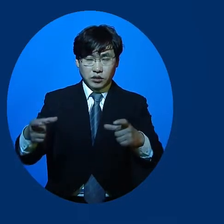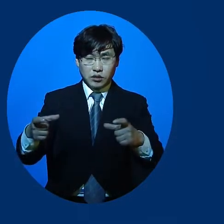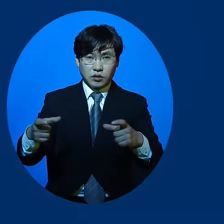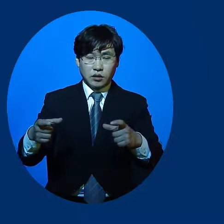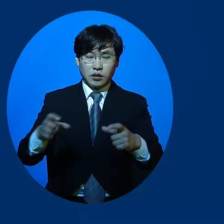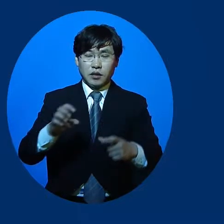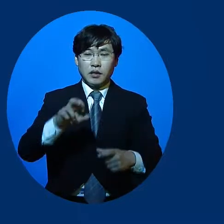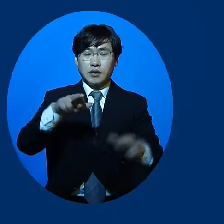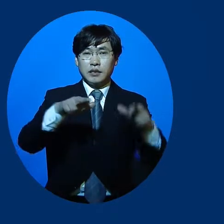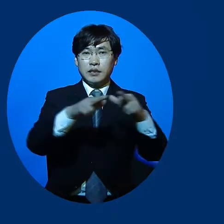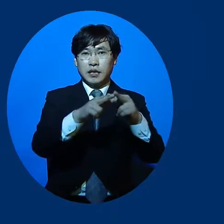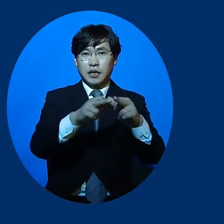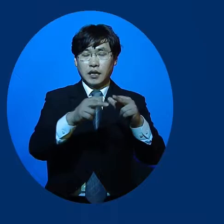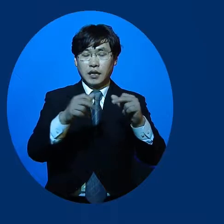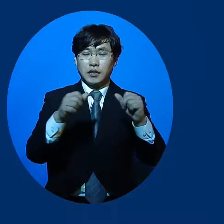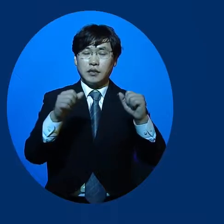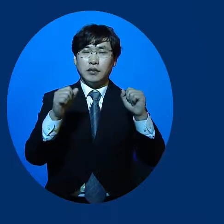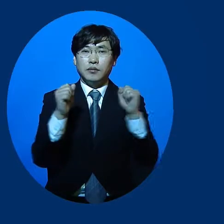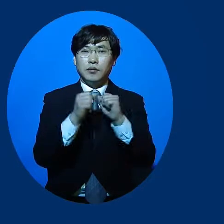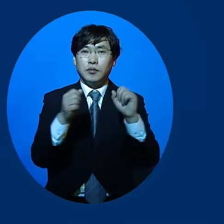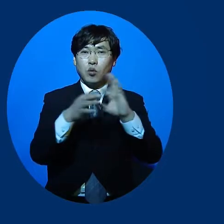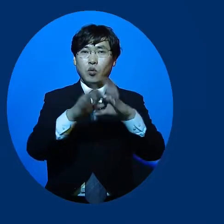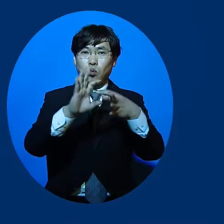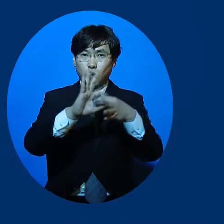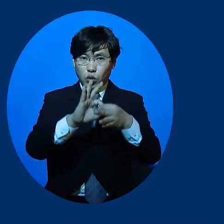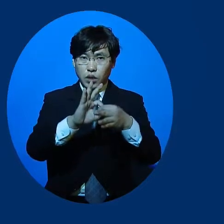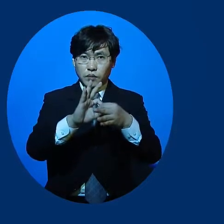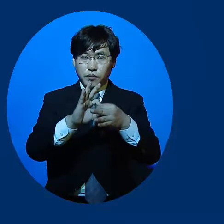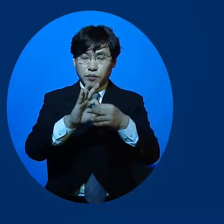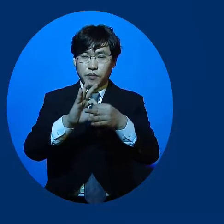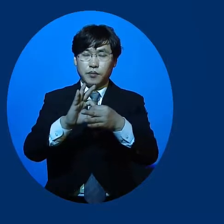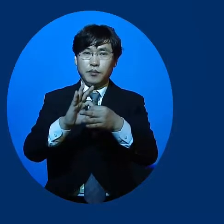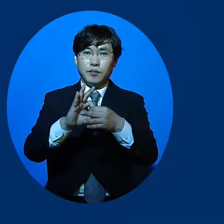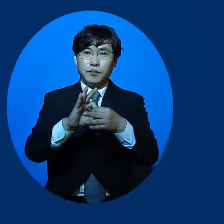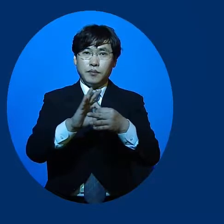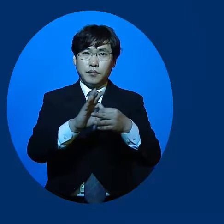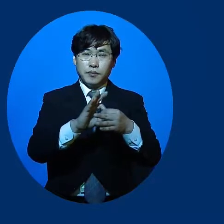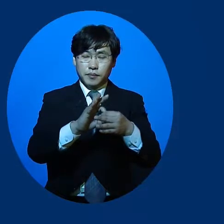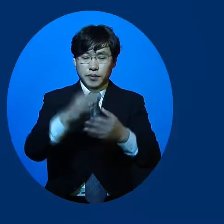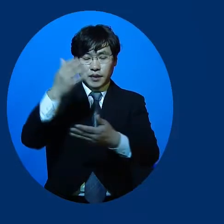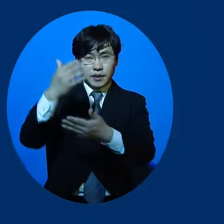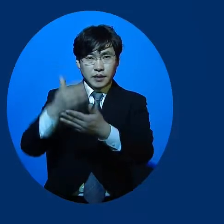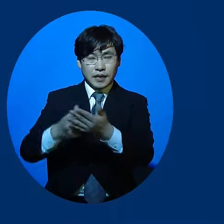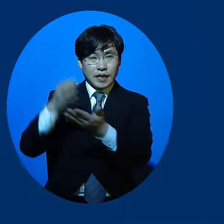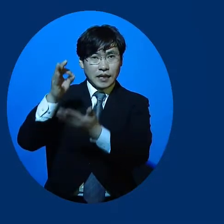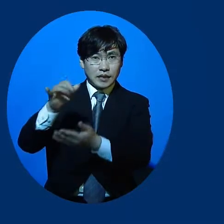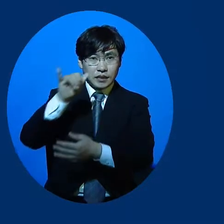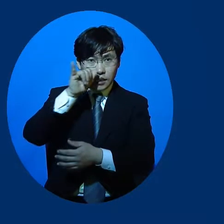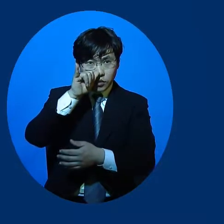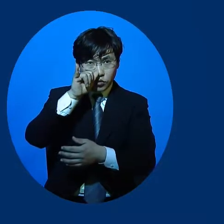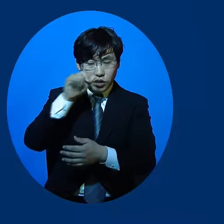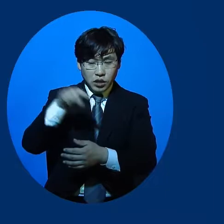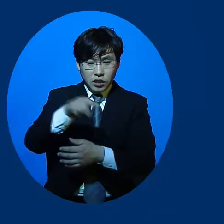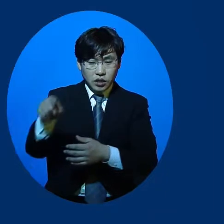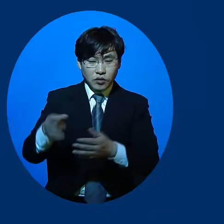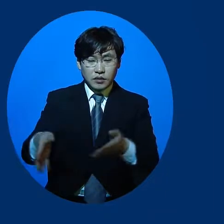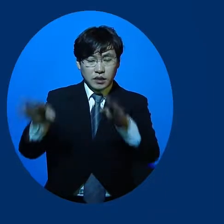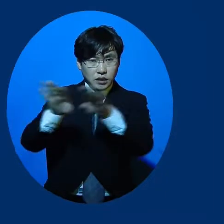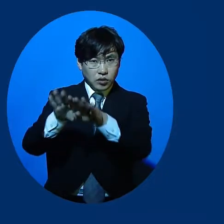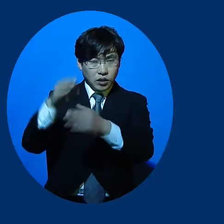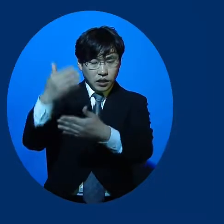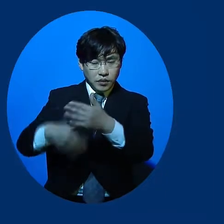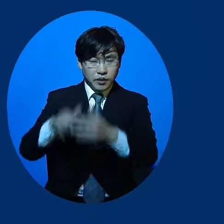평창 패럴림픽의 레거시가 있고 또 이러한 것들이 가능하다는 점의 홍보를 좀 많이